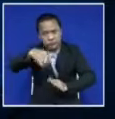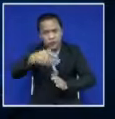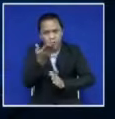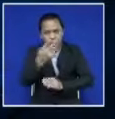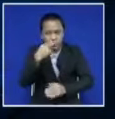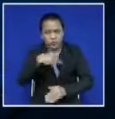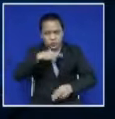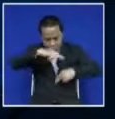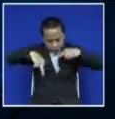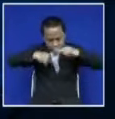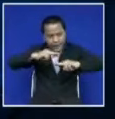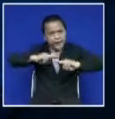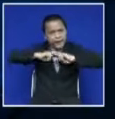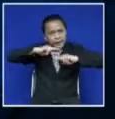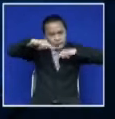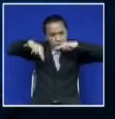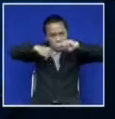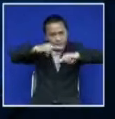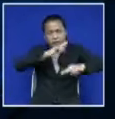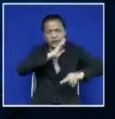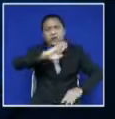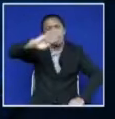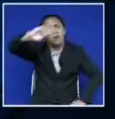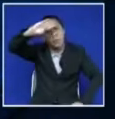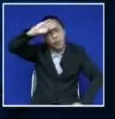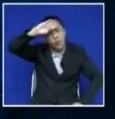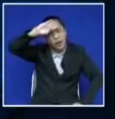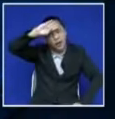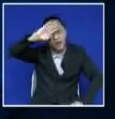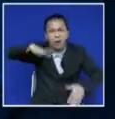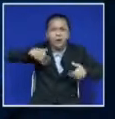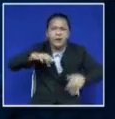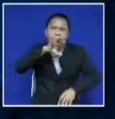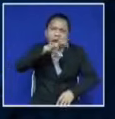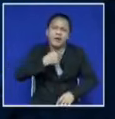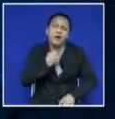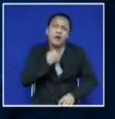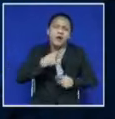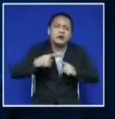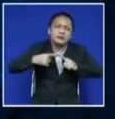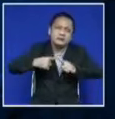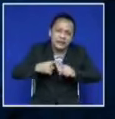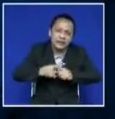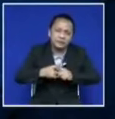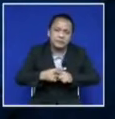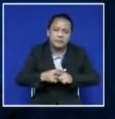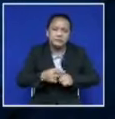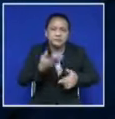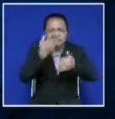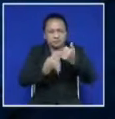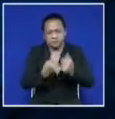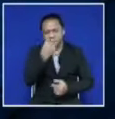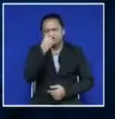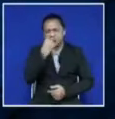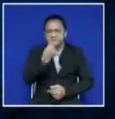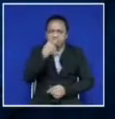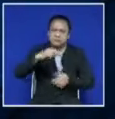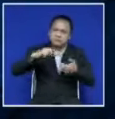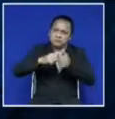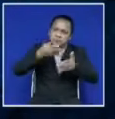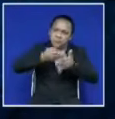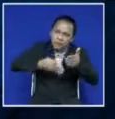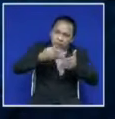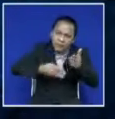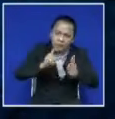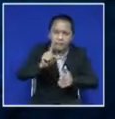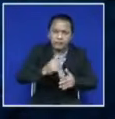ให้สังเกตอาการของตนเองนะคะถ้ามีอาการป่วยไข้ไอเจ็บคอ อาการระบบทางเดินหายใจหรืออาการบ่งชี้ที่ส